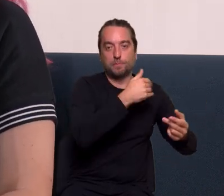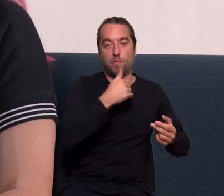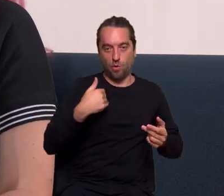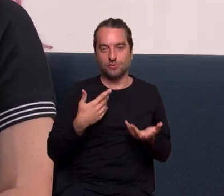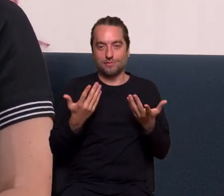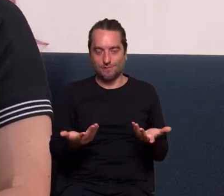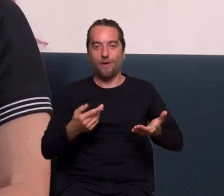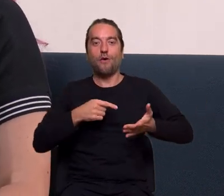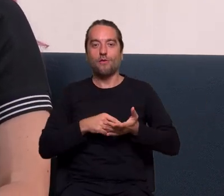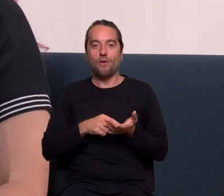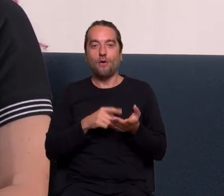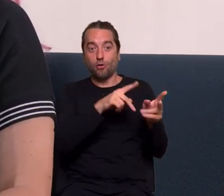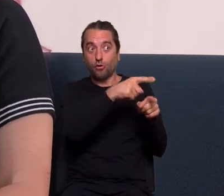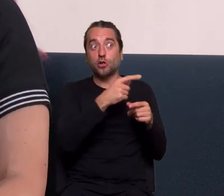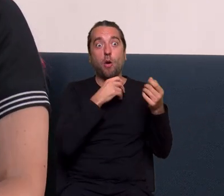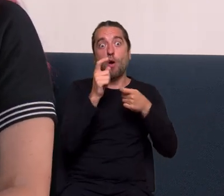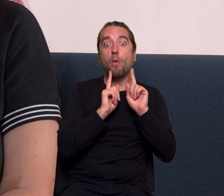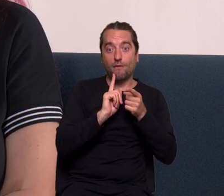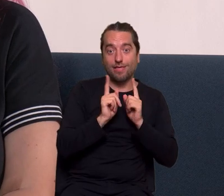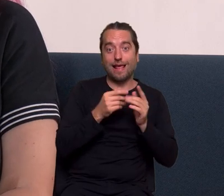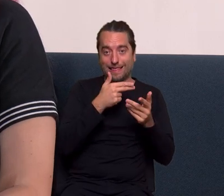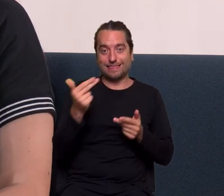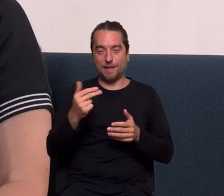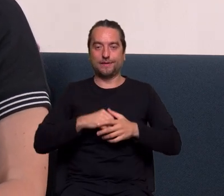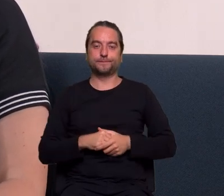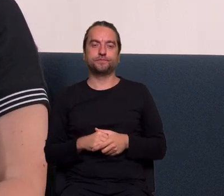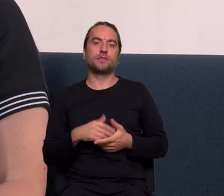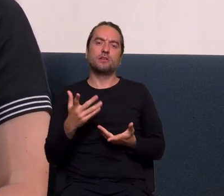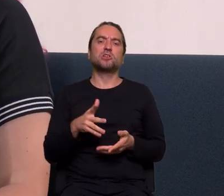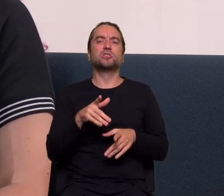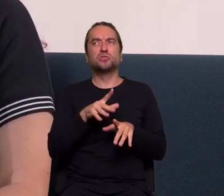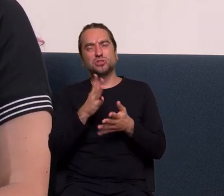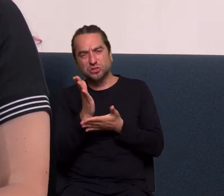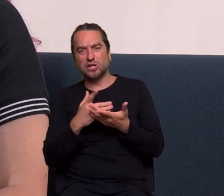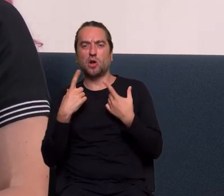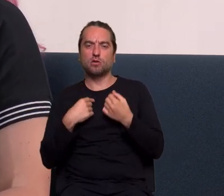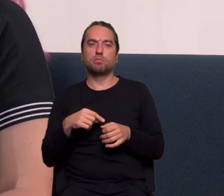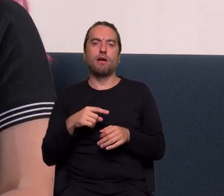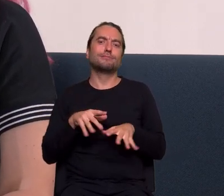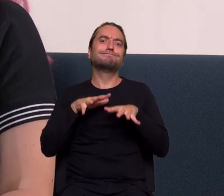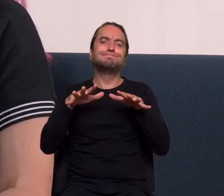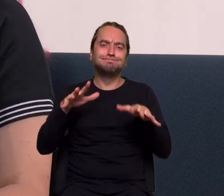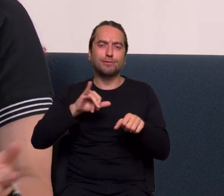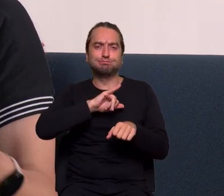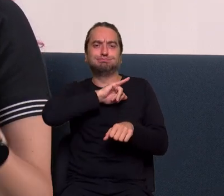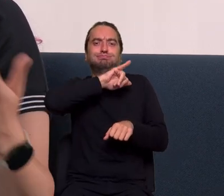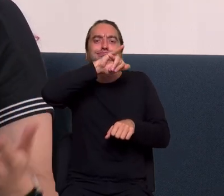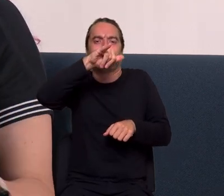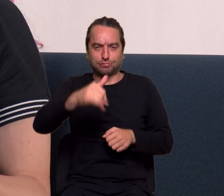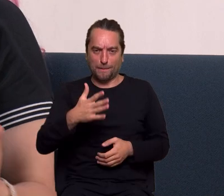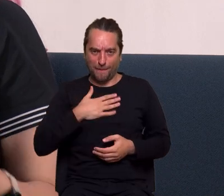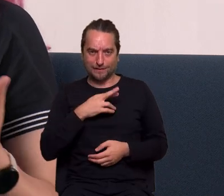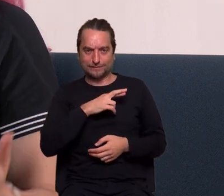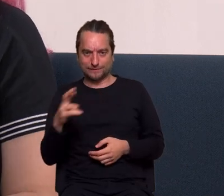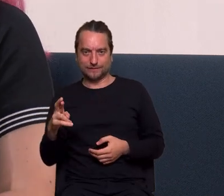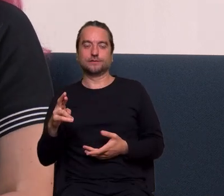próbowano sobie od początku jakoś radzić z nadmiarem tych rzeczy, bo tych rzeczy było naprawdę mnóstwo, bo nie wszystkie, jakby większość